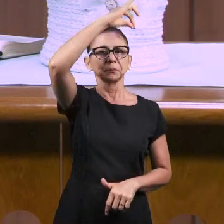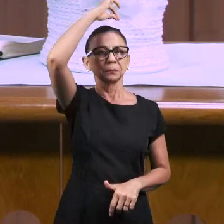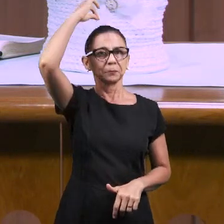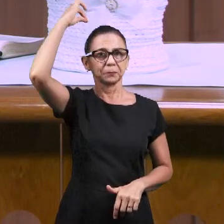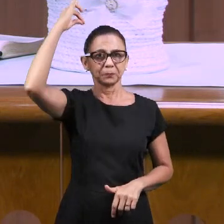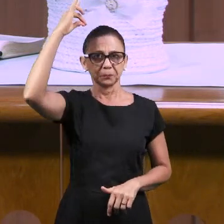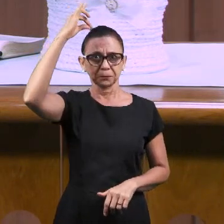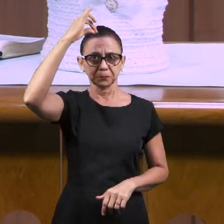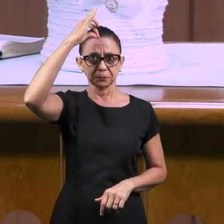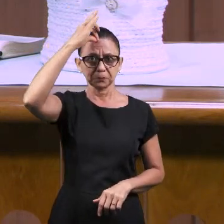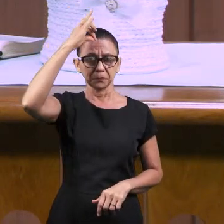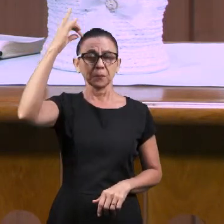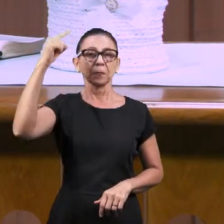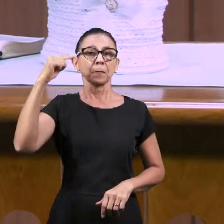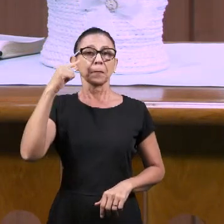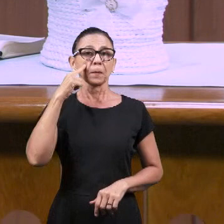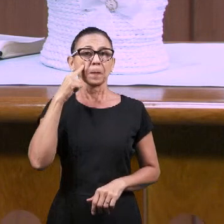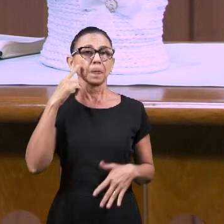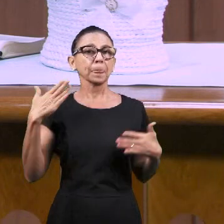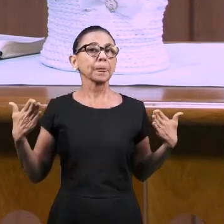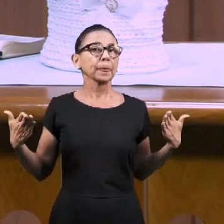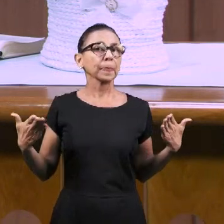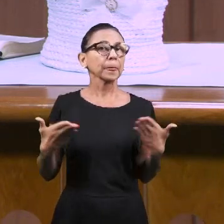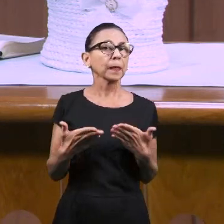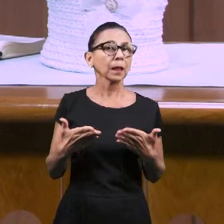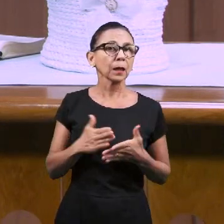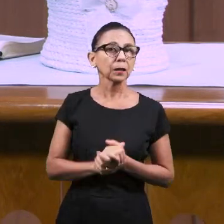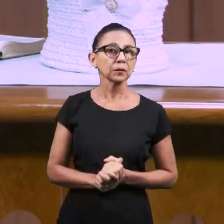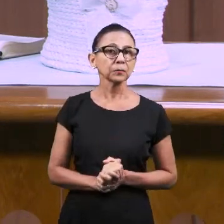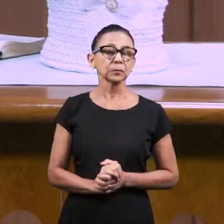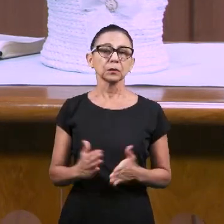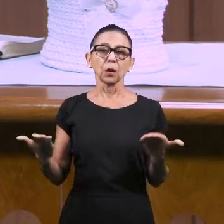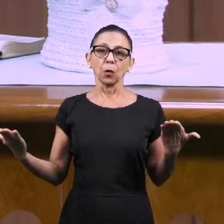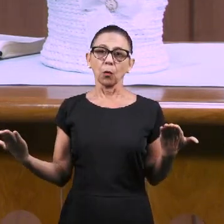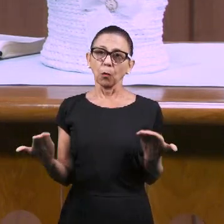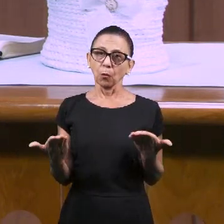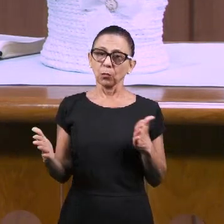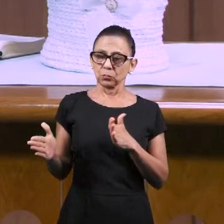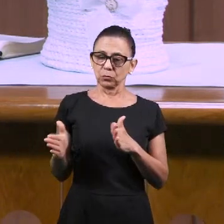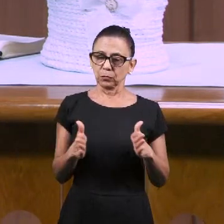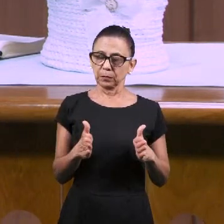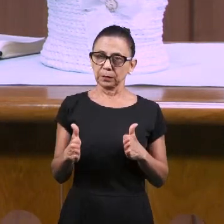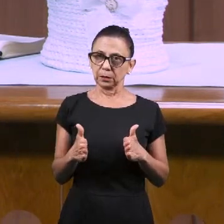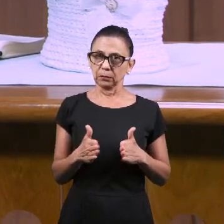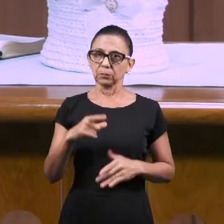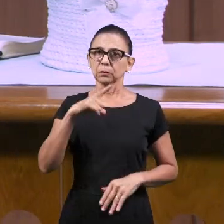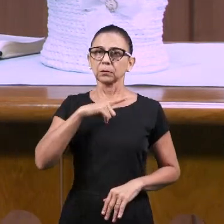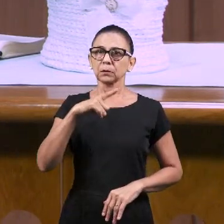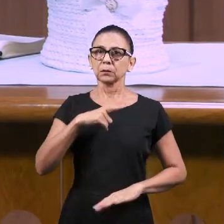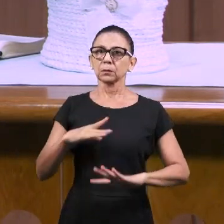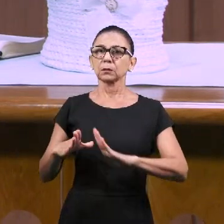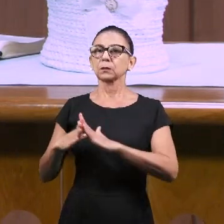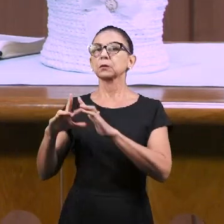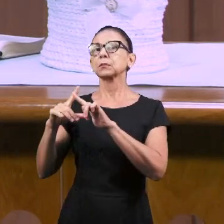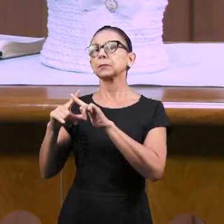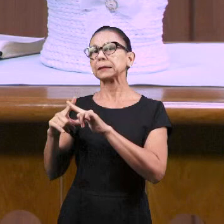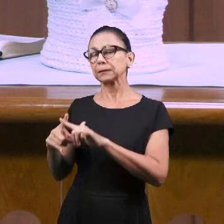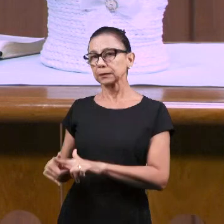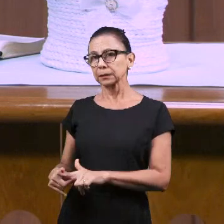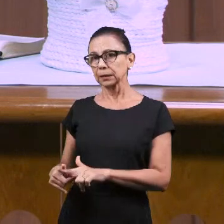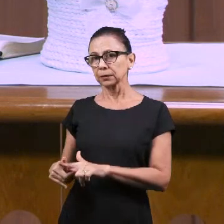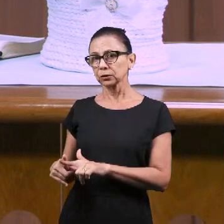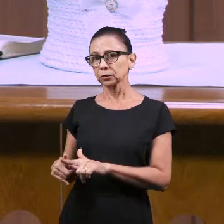corps, nous voyons dans nos jours, tous les enfants d'Israël, dans nos jours, il existe une